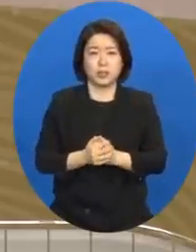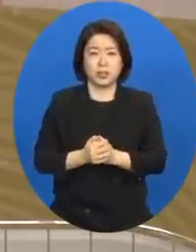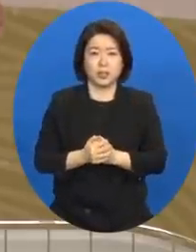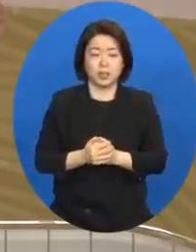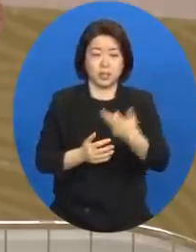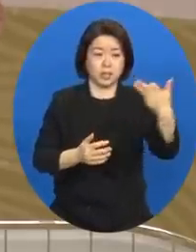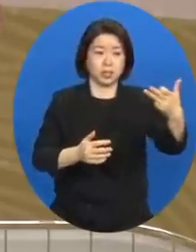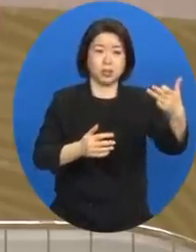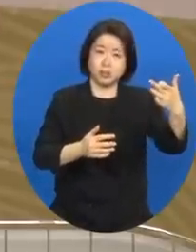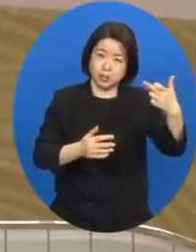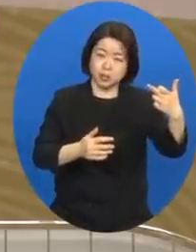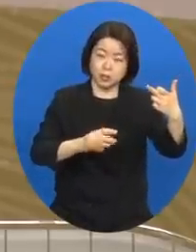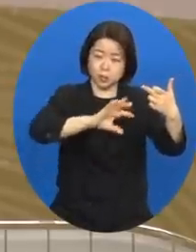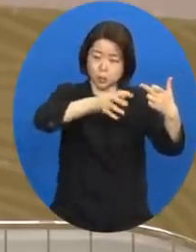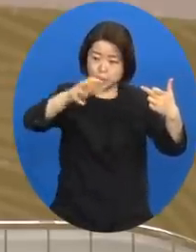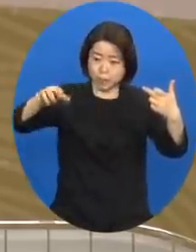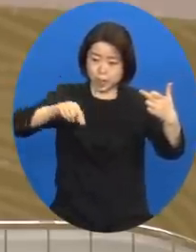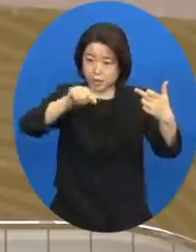17 나라 중에